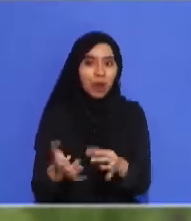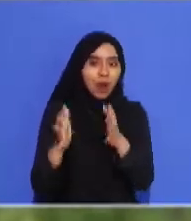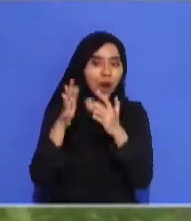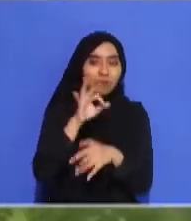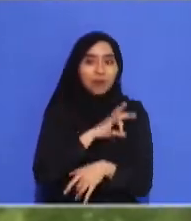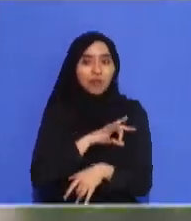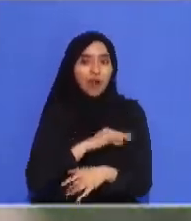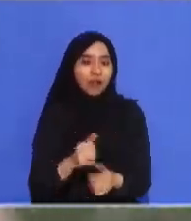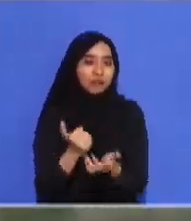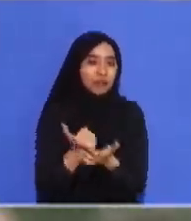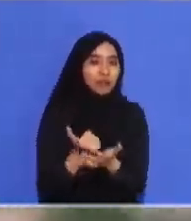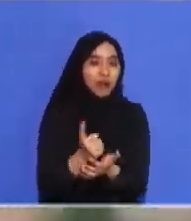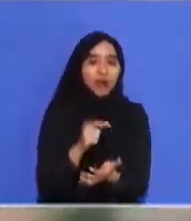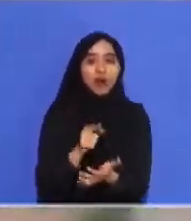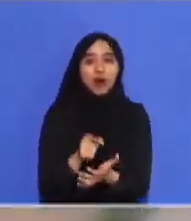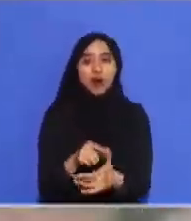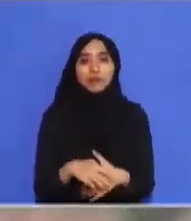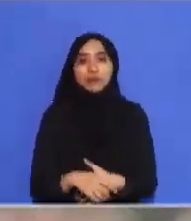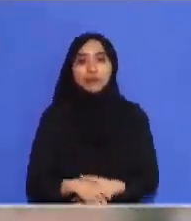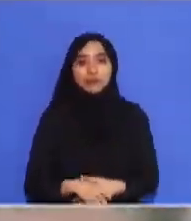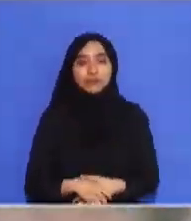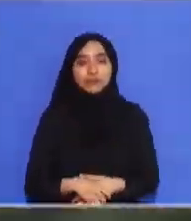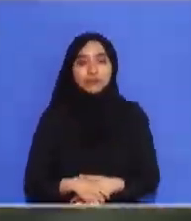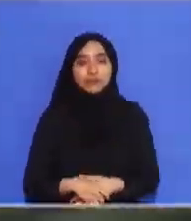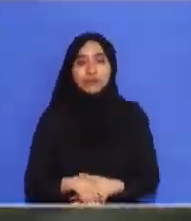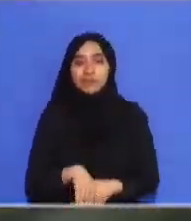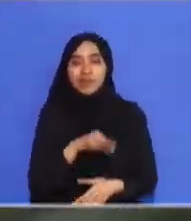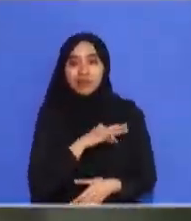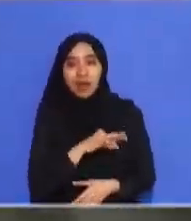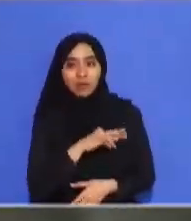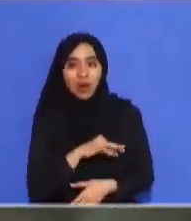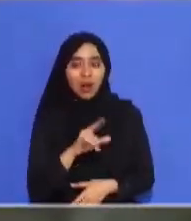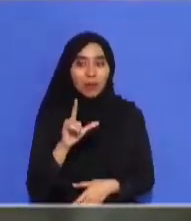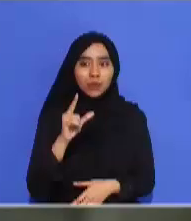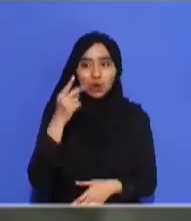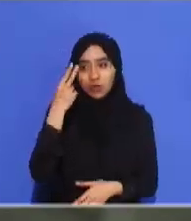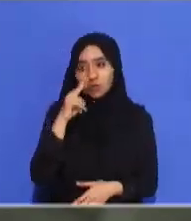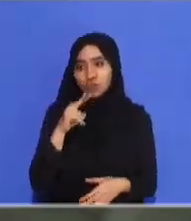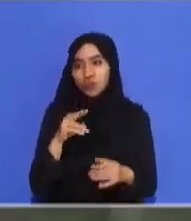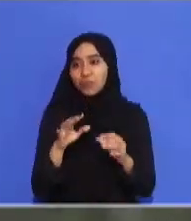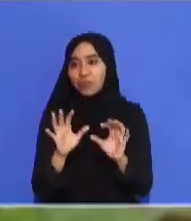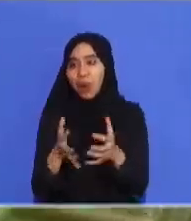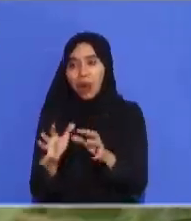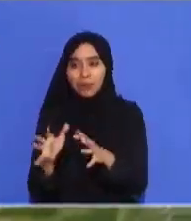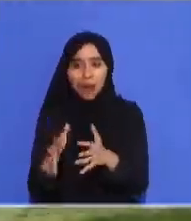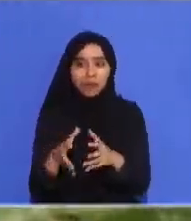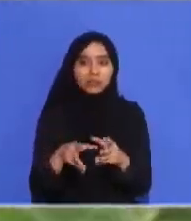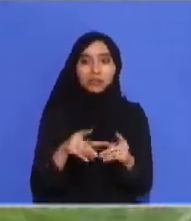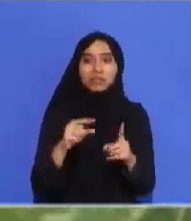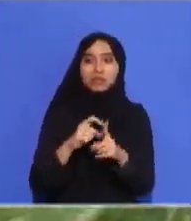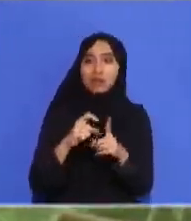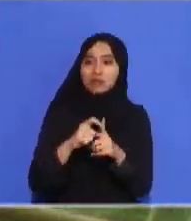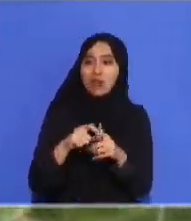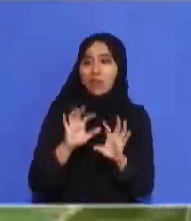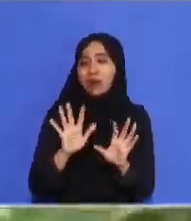murianget sawetawisten ingkang Ugi mangataken lam men kangah damelancang lamugi kathah dipun